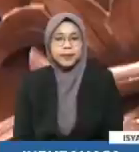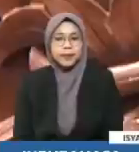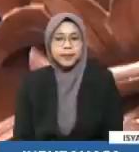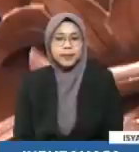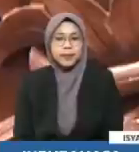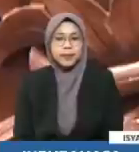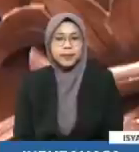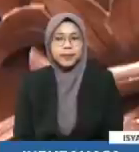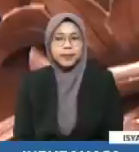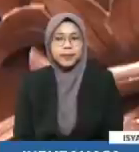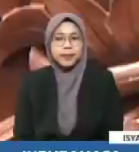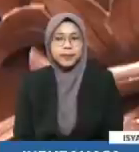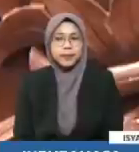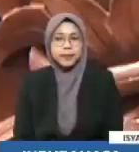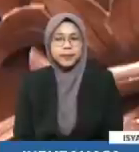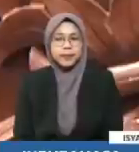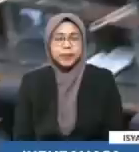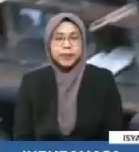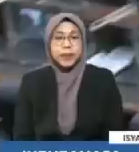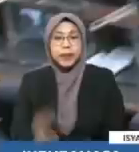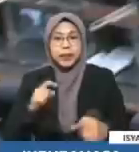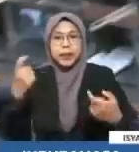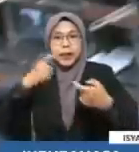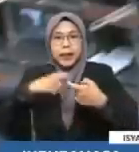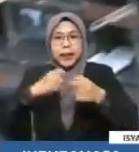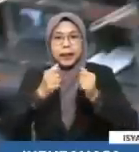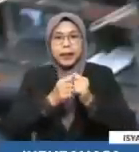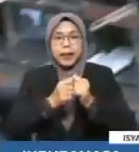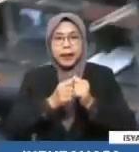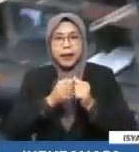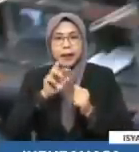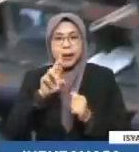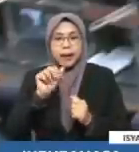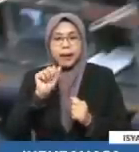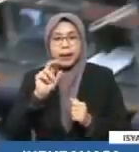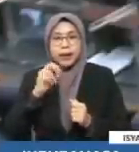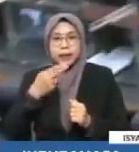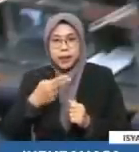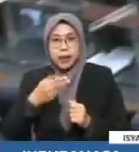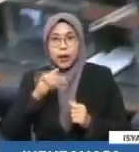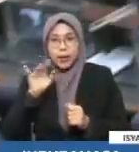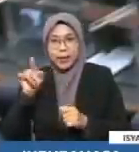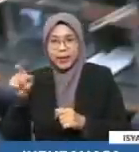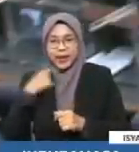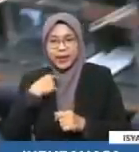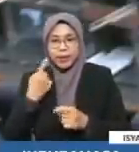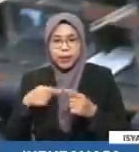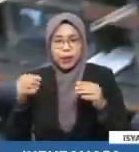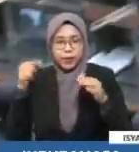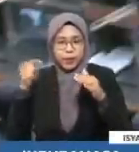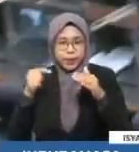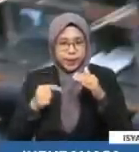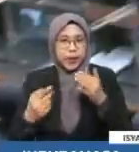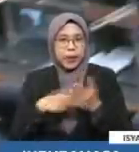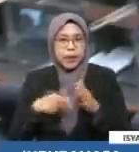Stasiun betul soalnya saya ini memang berkait dengan apa yang disebut oleh rasa cuma to be more specific